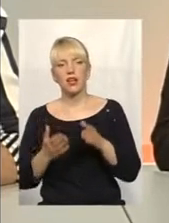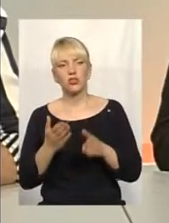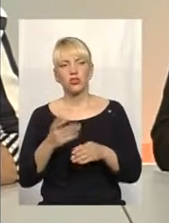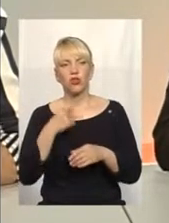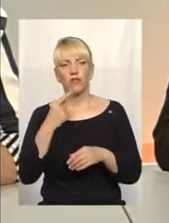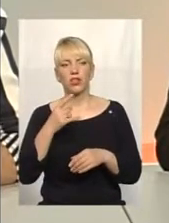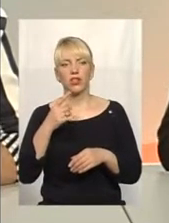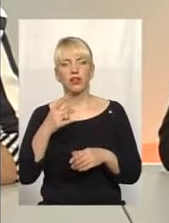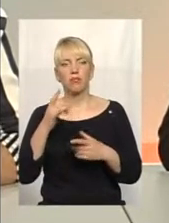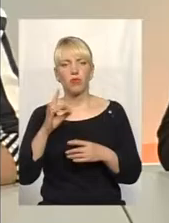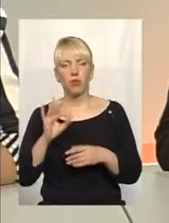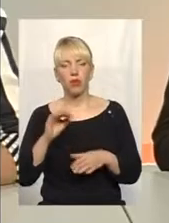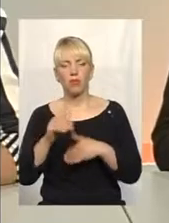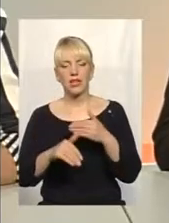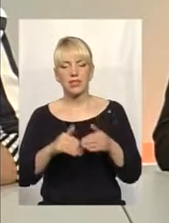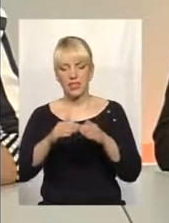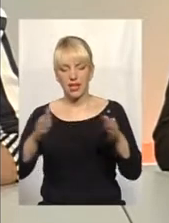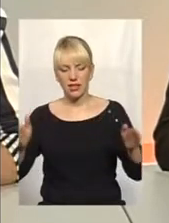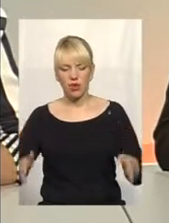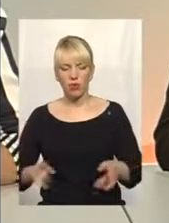де є басейни,